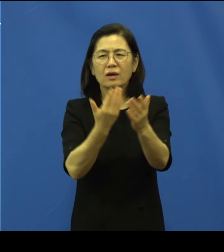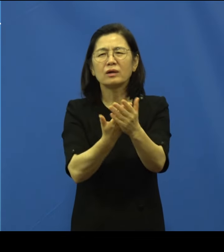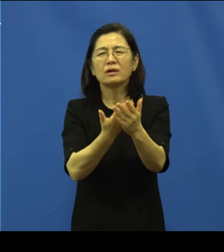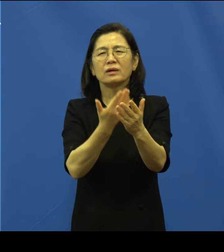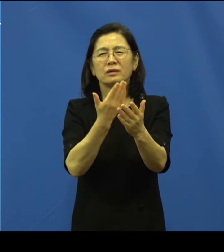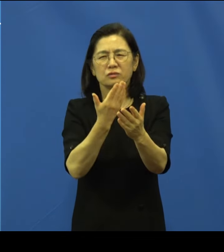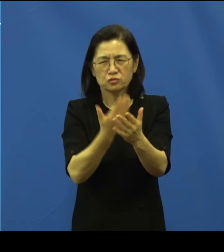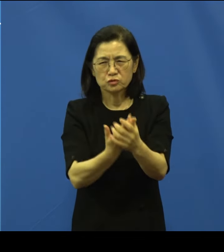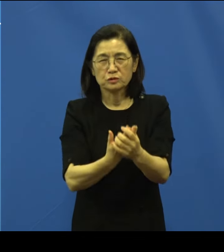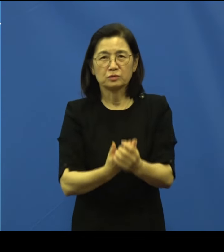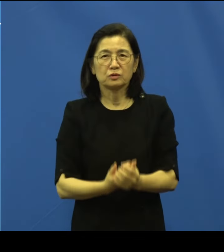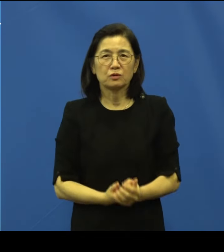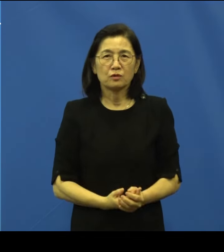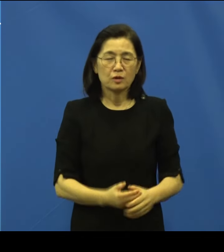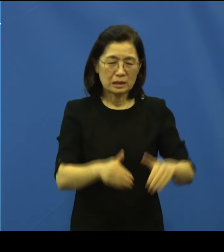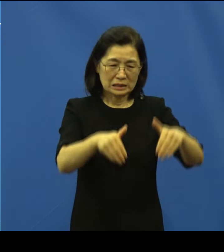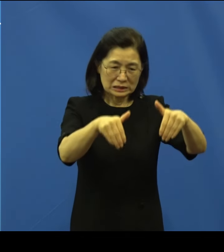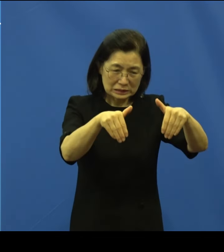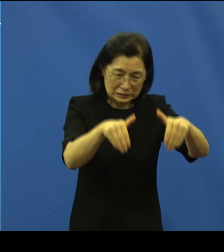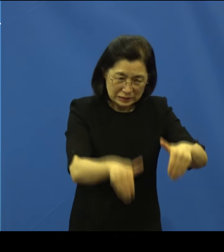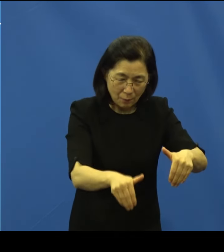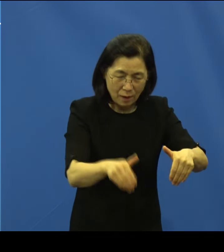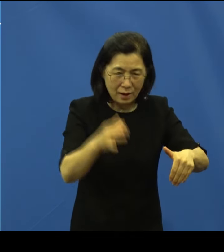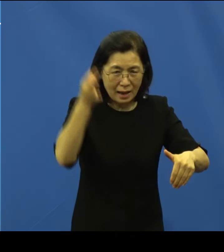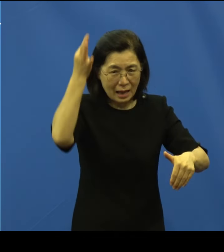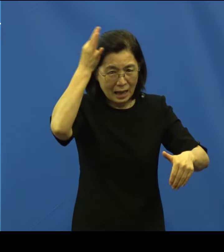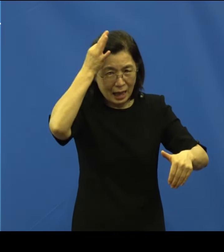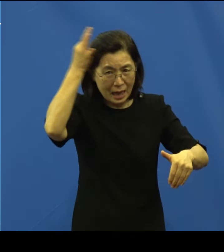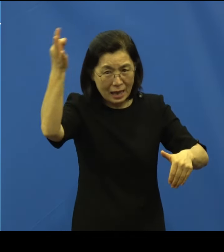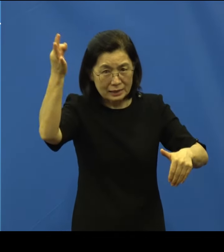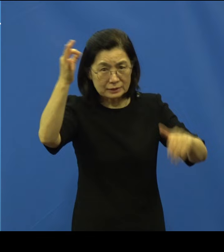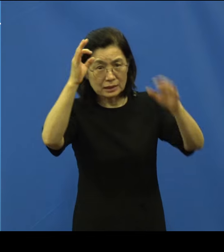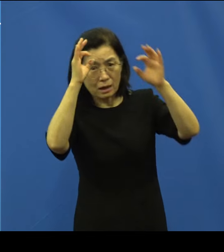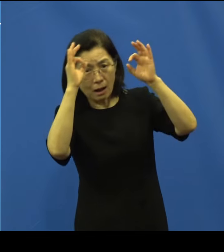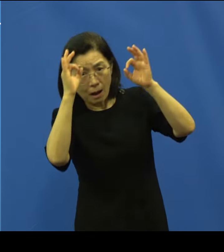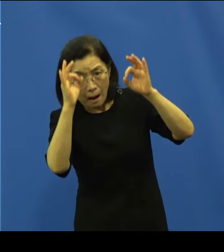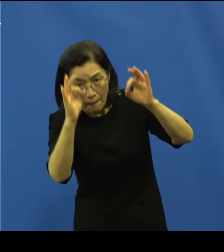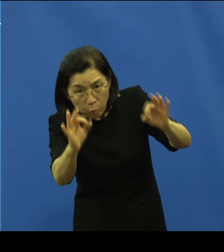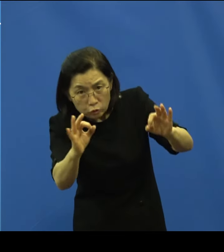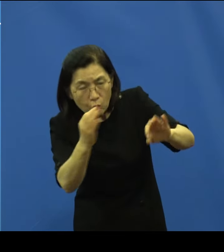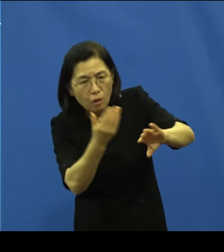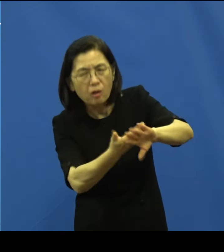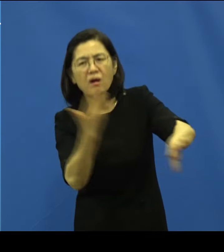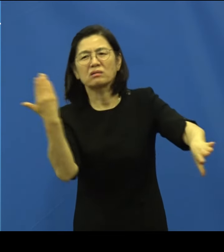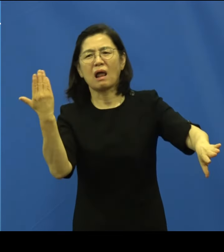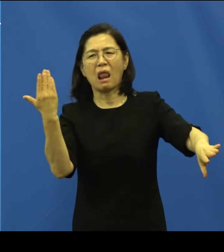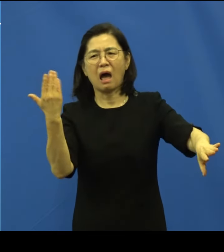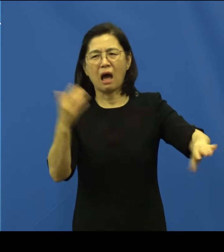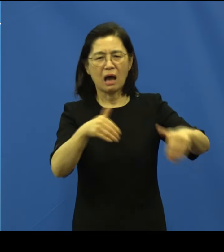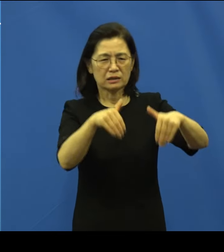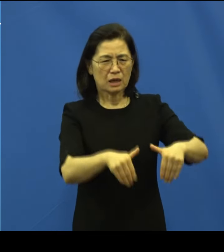여러분, 사반과 엘리사가 보고 있는 게 달라요. 똑같은 곳에서.